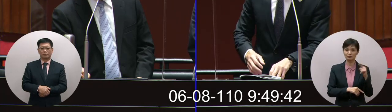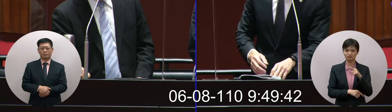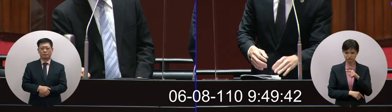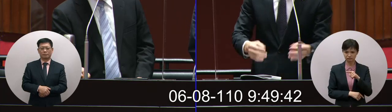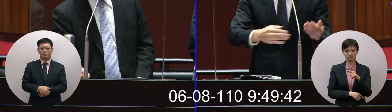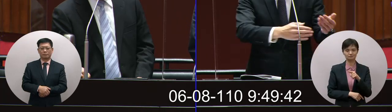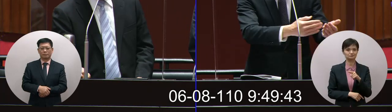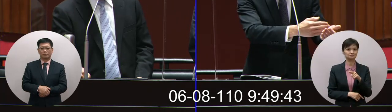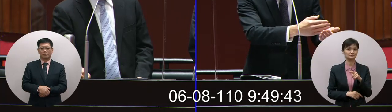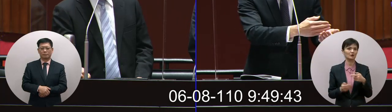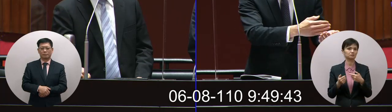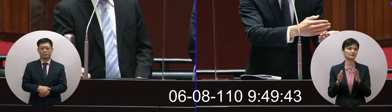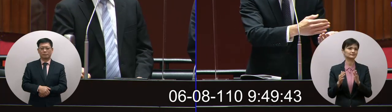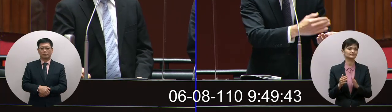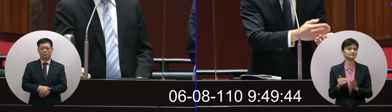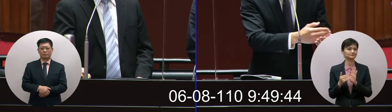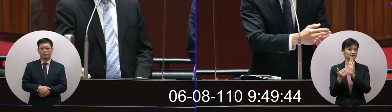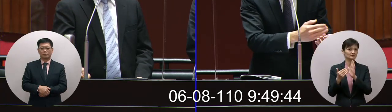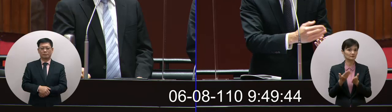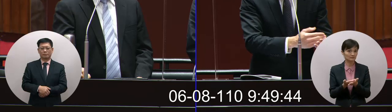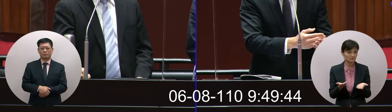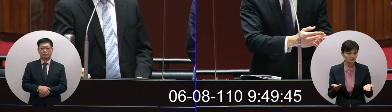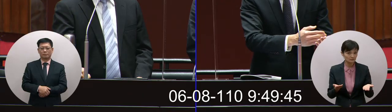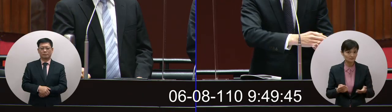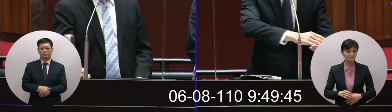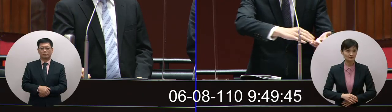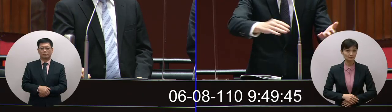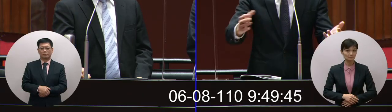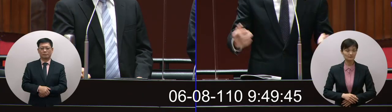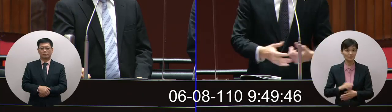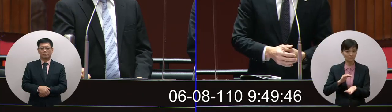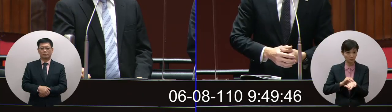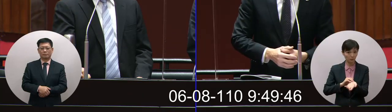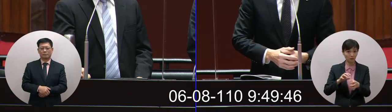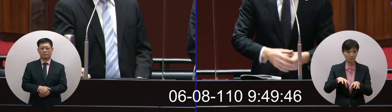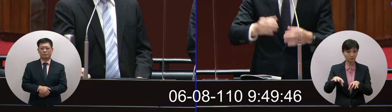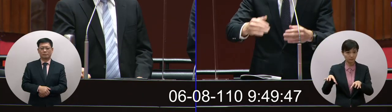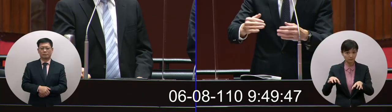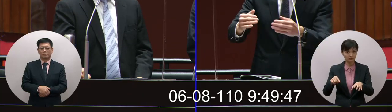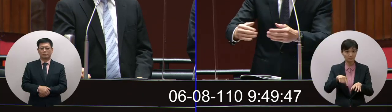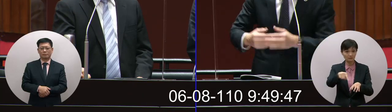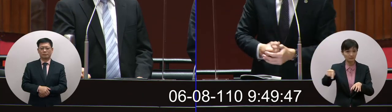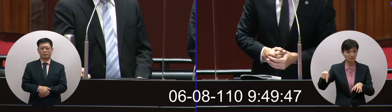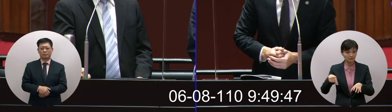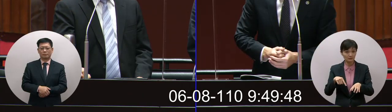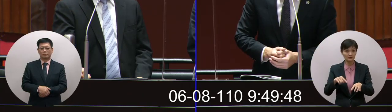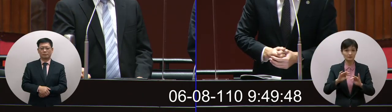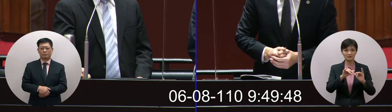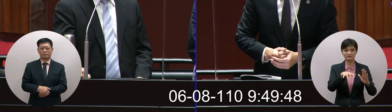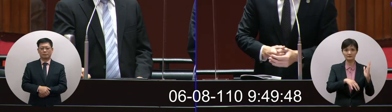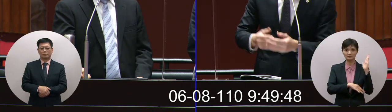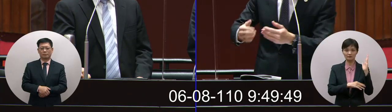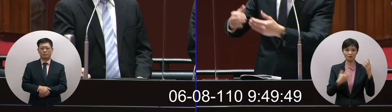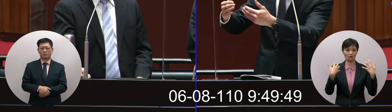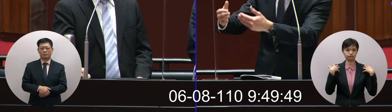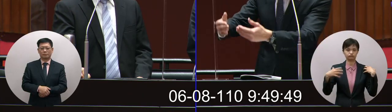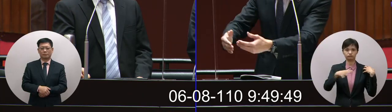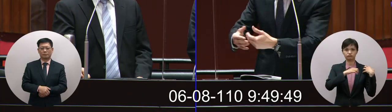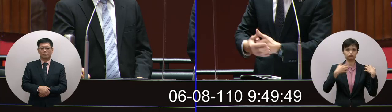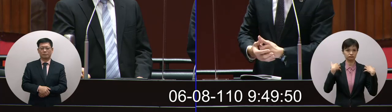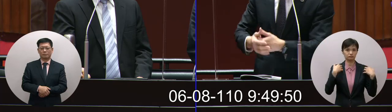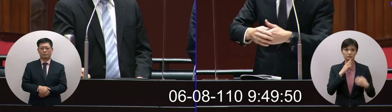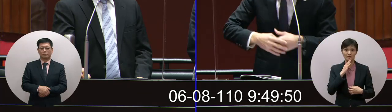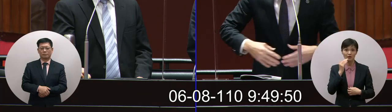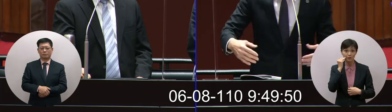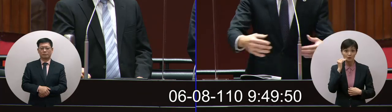个，伊讲因为足侪这个医疗院所，吼，包括这个单位，拢是地方政府在处理的嘛。伊若无爱甲